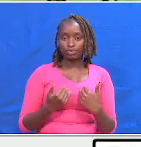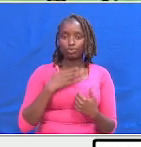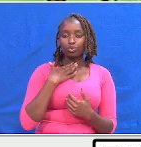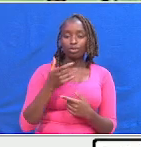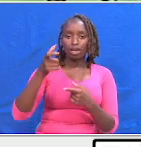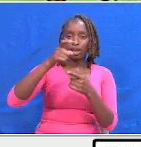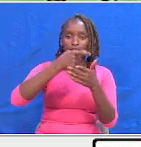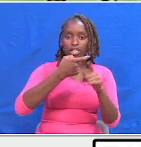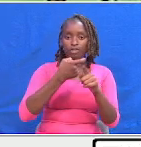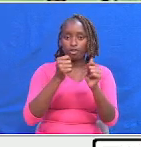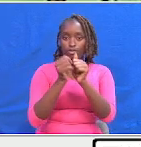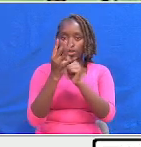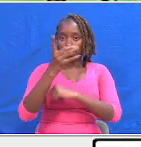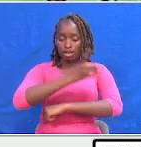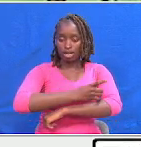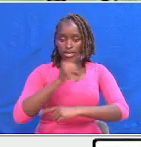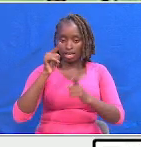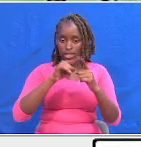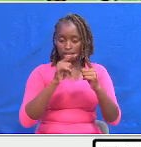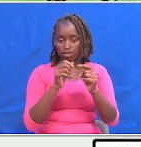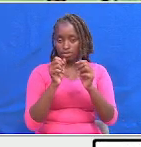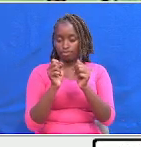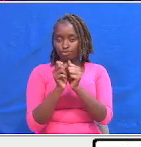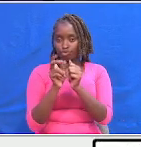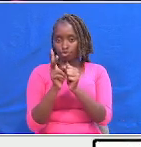siku 14 hadi siku 12.